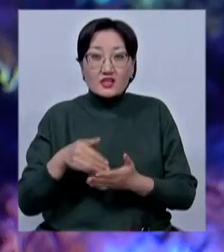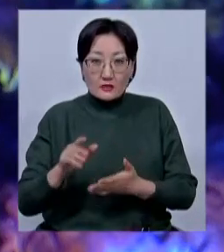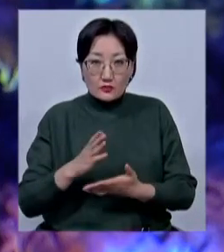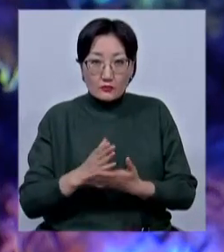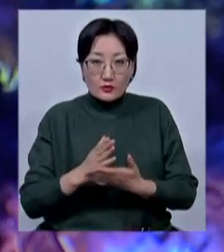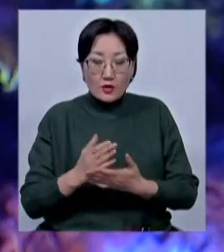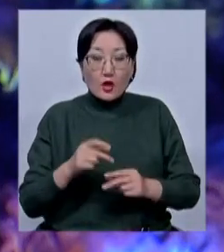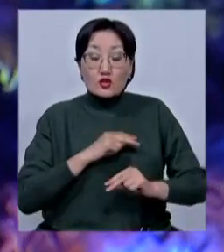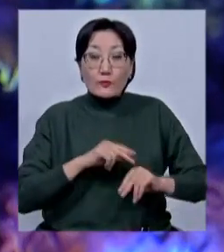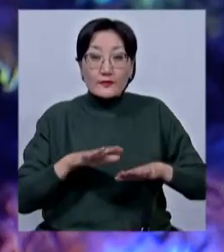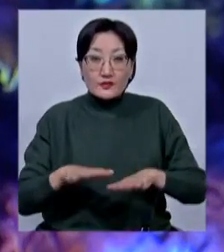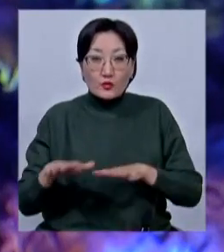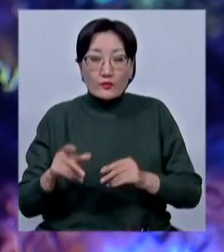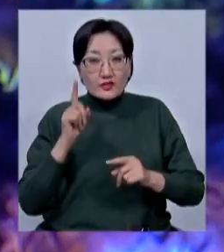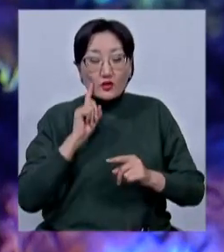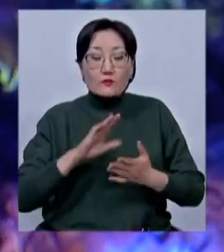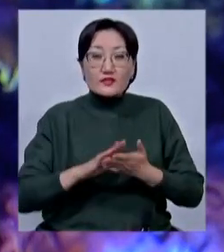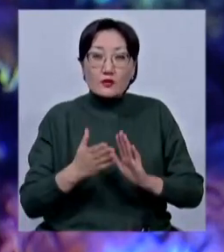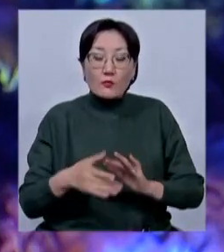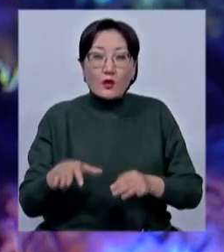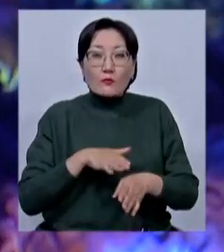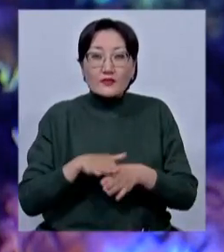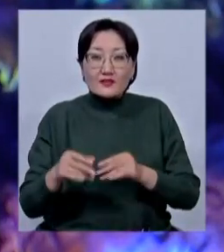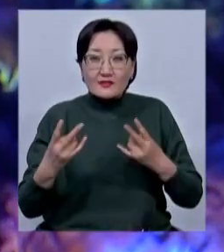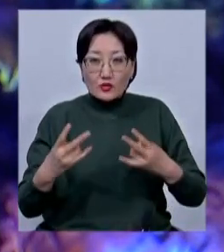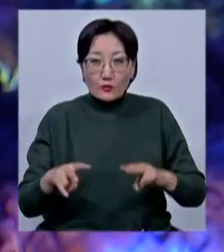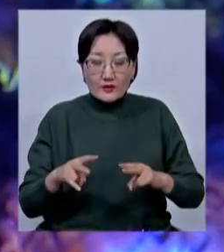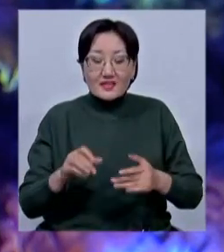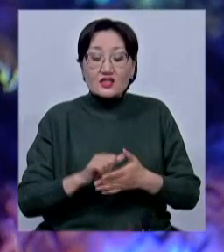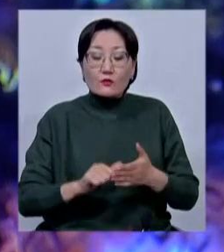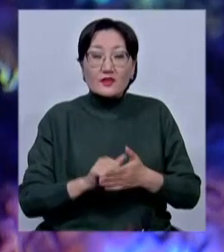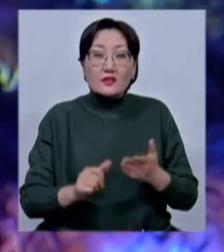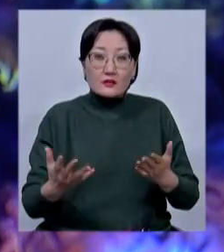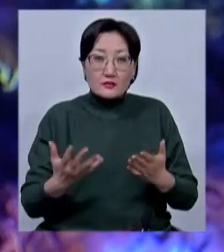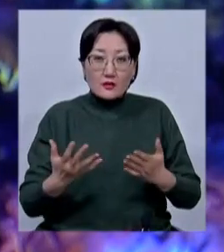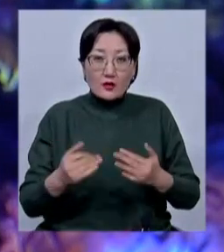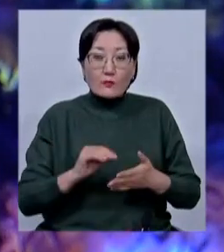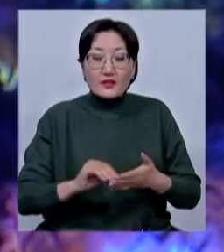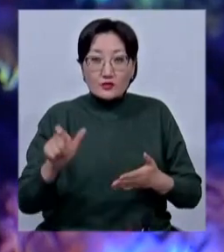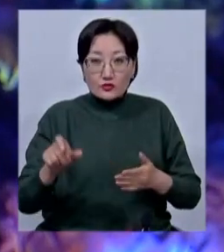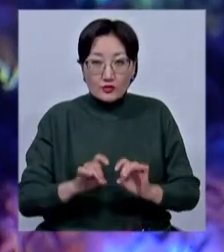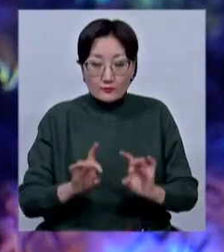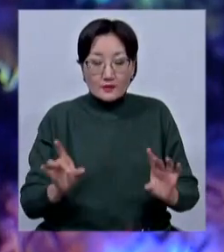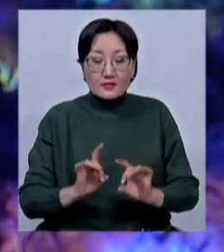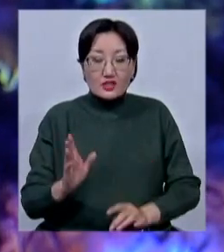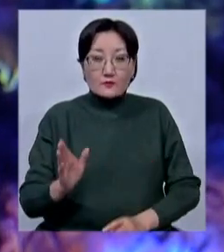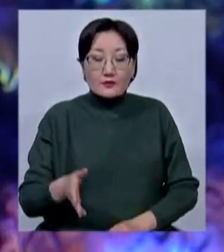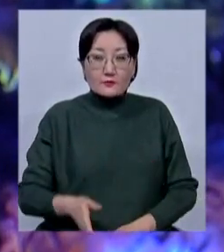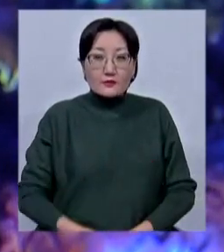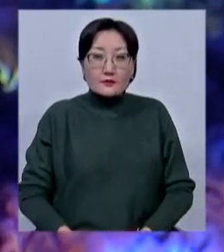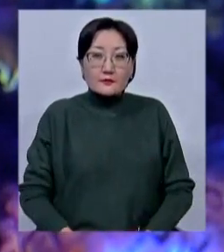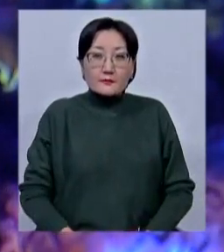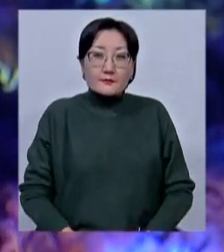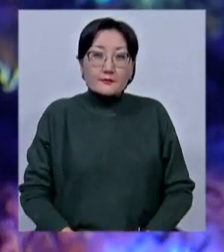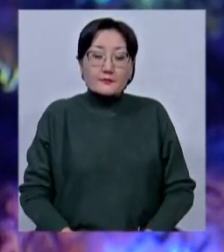жатыр. Жұмыс орнындағы жайлы жайда жаппай қажетсінбей жатуының себебі неде? Аймақтағы әріптесім Мерей Байет